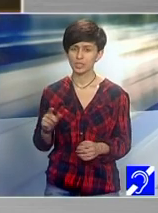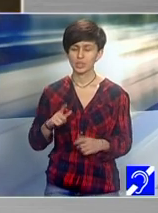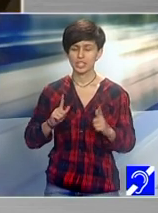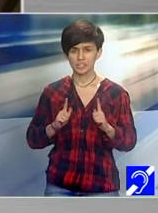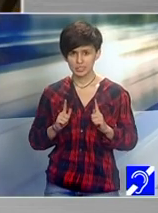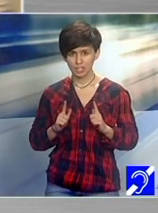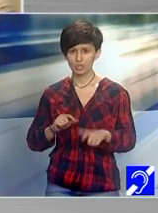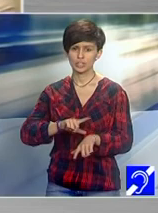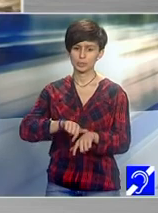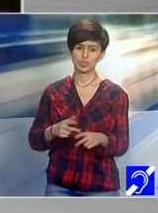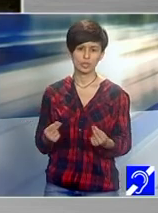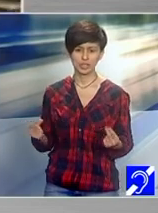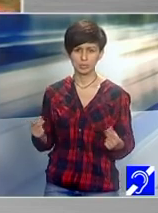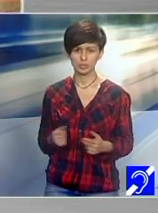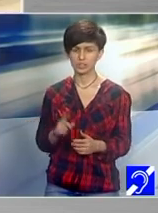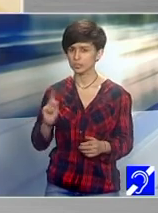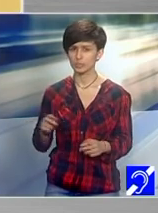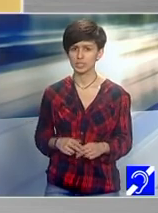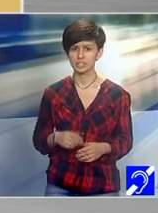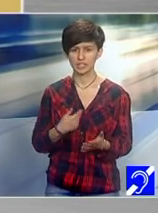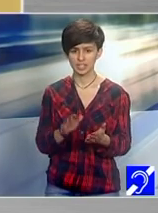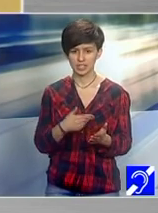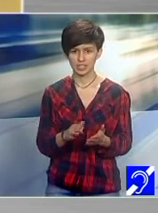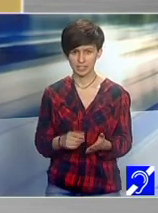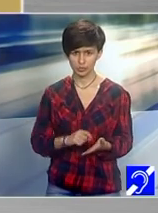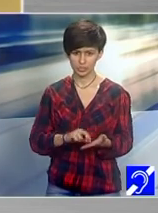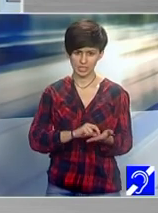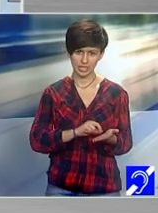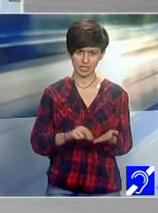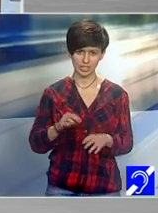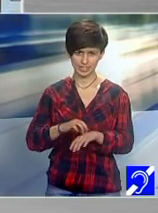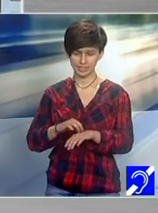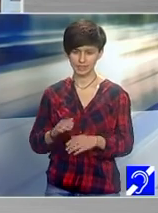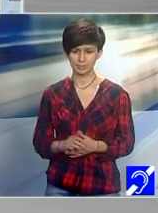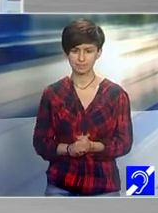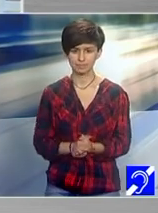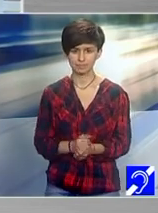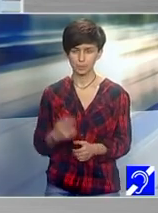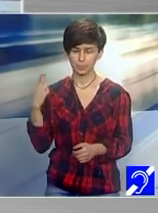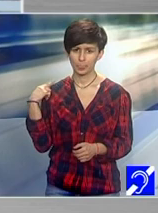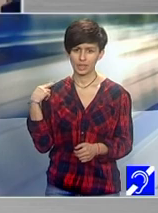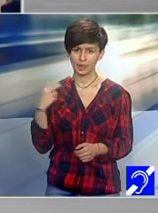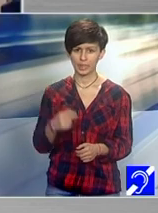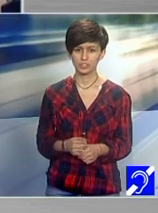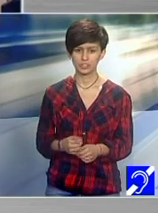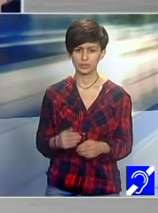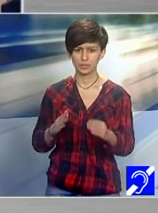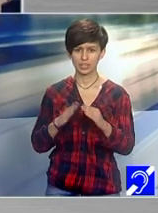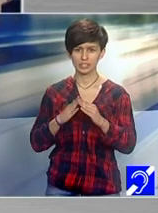să renunțe la rețetă, pentru că rețeta poate fi eliberată. Șeful CNAS a decis să plece într-un moment